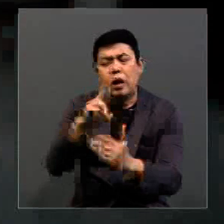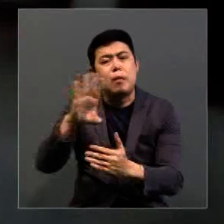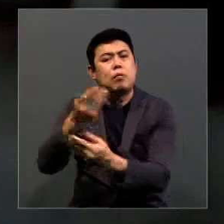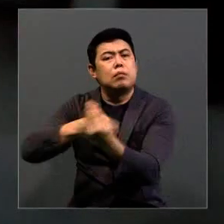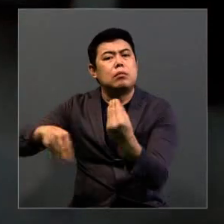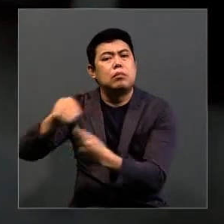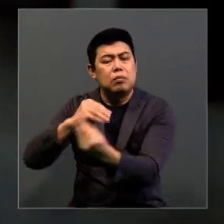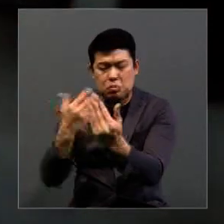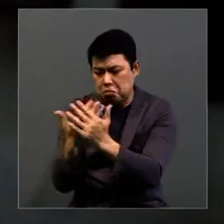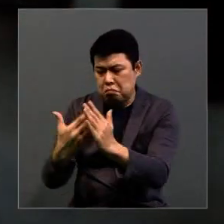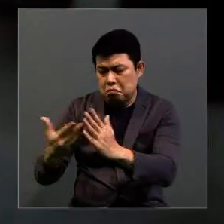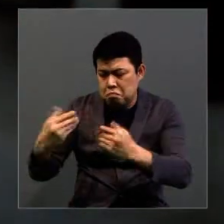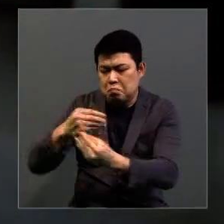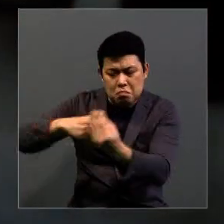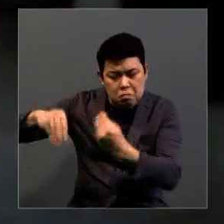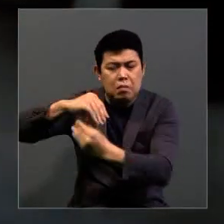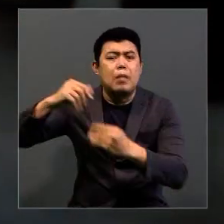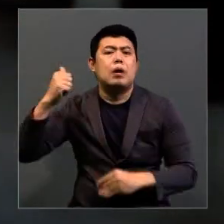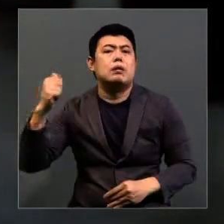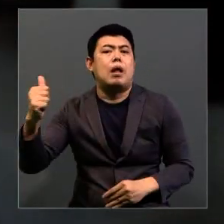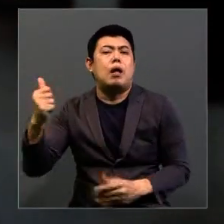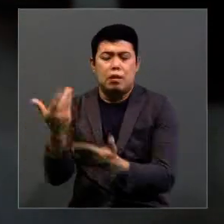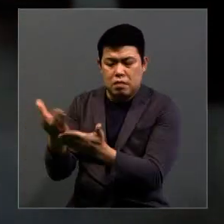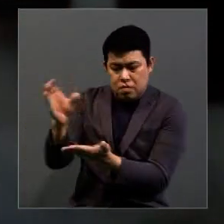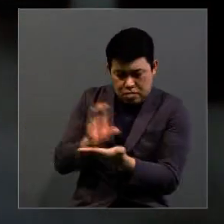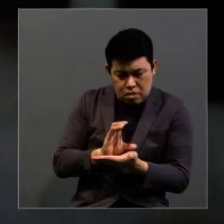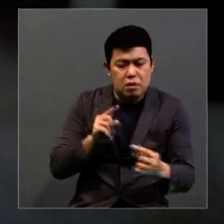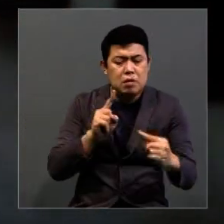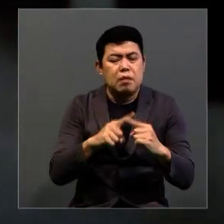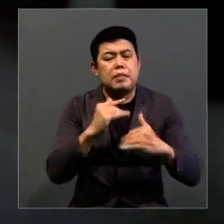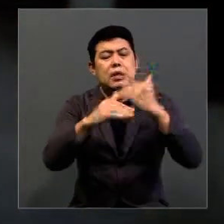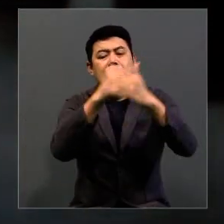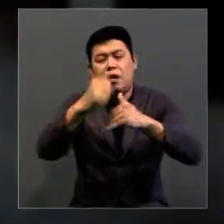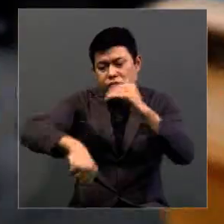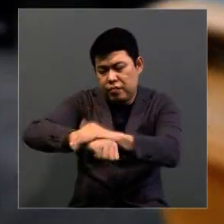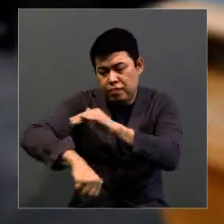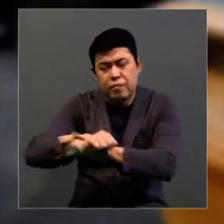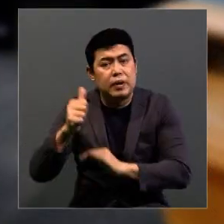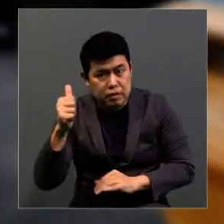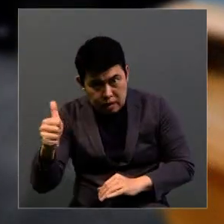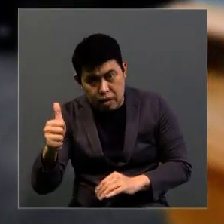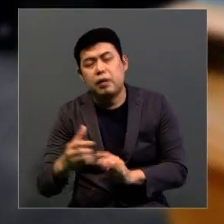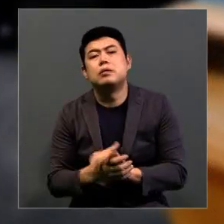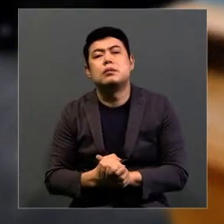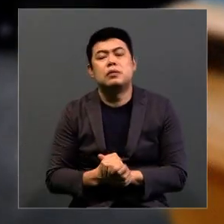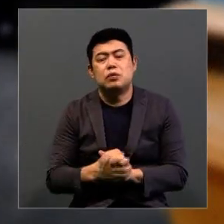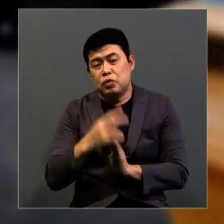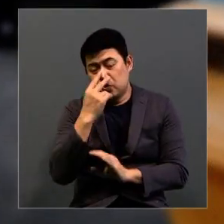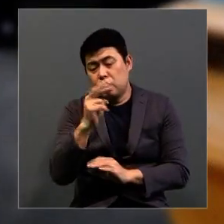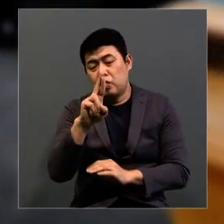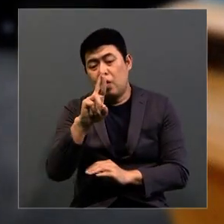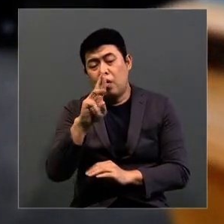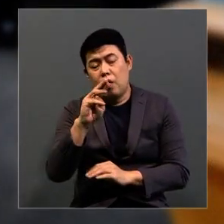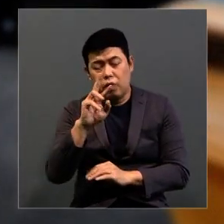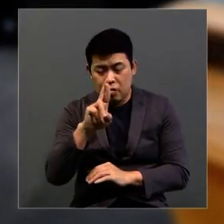ก็ส่งผลให้เม็ดเงินเนี่ยนะฮะสามารถที่จะนำกลับมาพัฒนาวงการฟุตบอลไปได้อีกทางนึงด้วยนะไปฟังเสียงน้ำทะเล